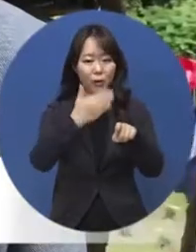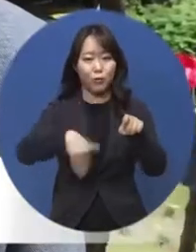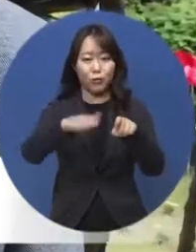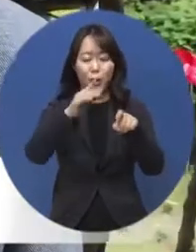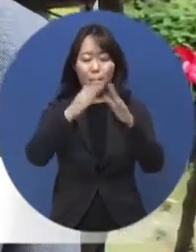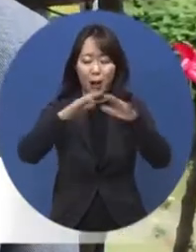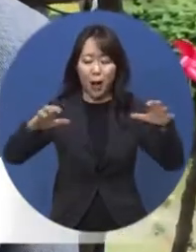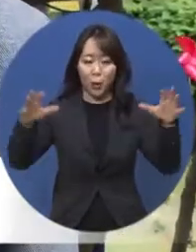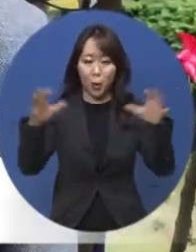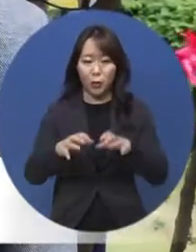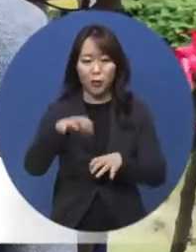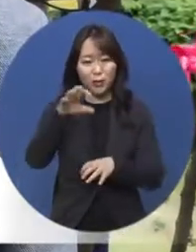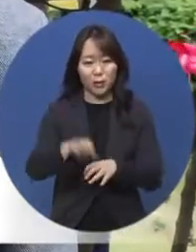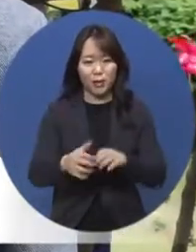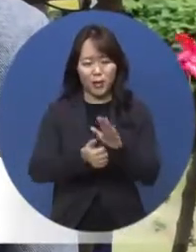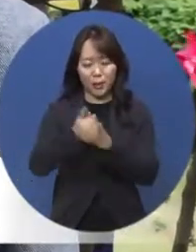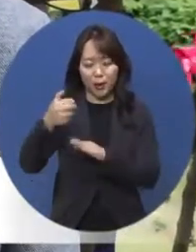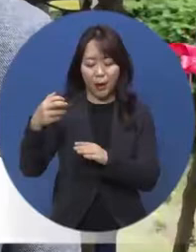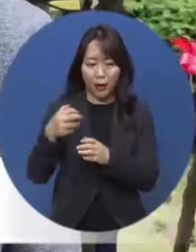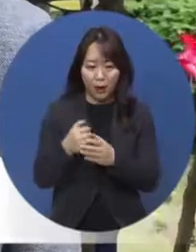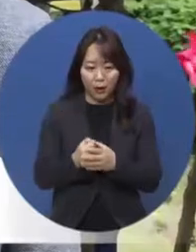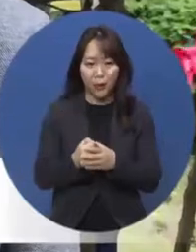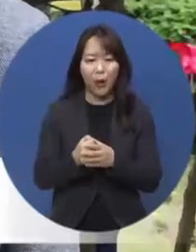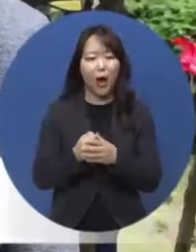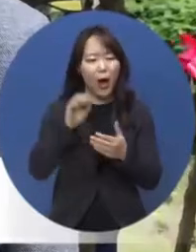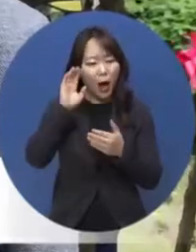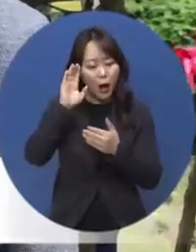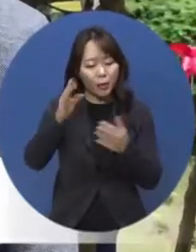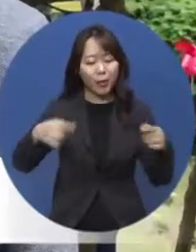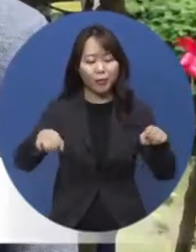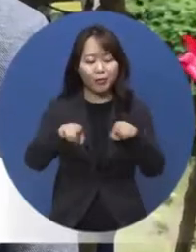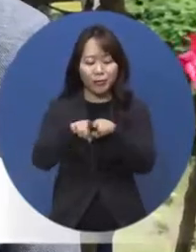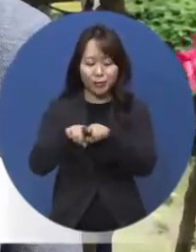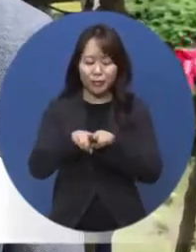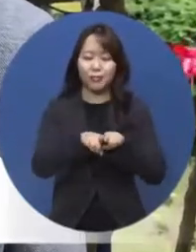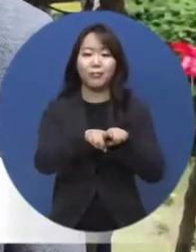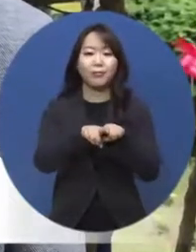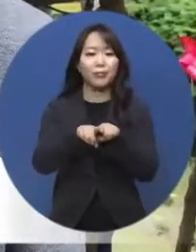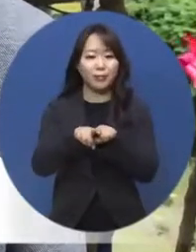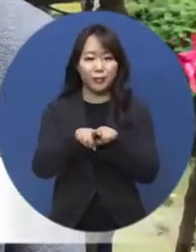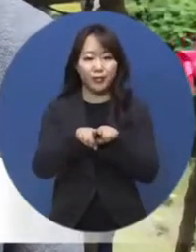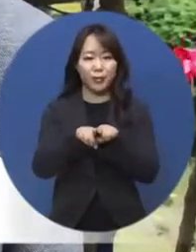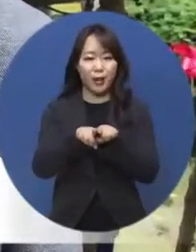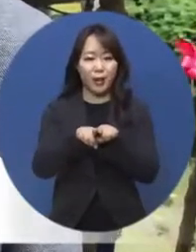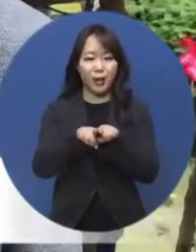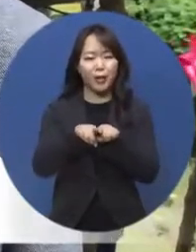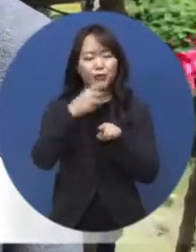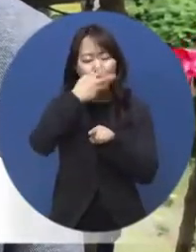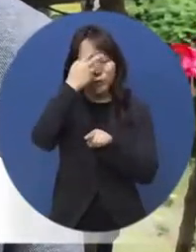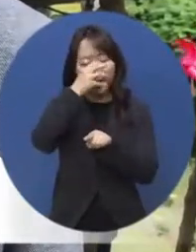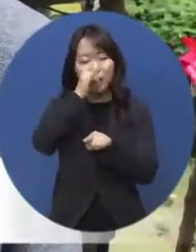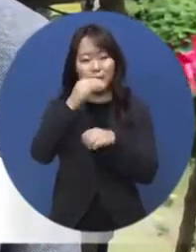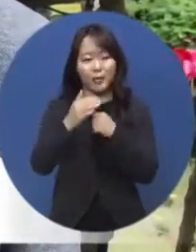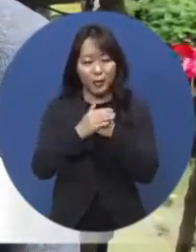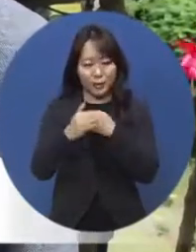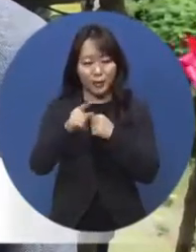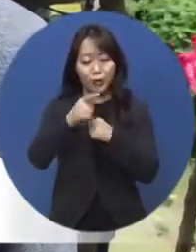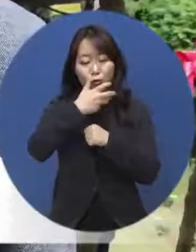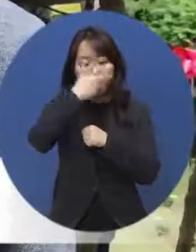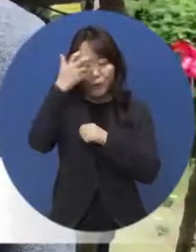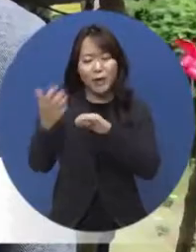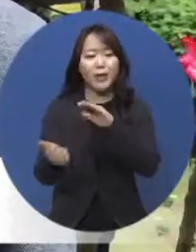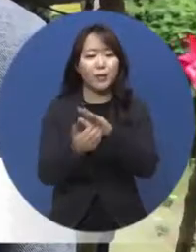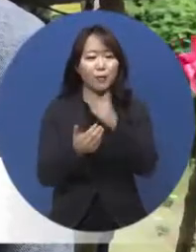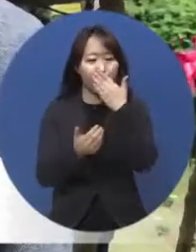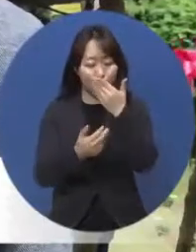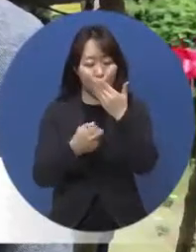마을 공동체에서 희망을 담아서 앞으로 같이 나가려고 하는 꿈이 있기 때문에 그 꿈은